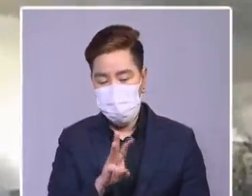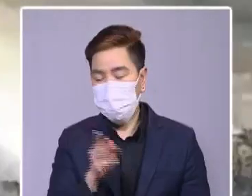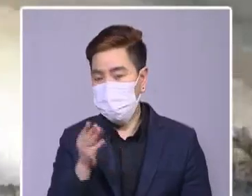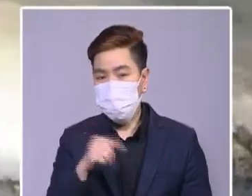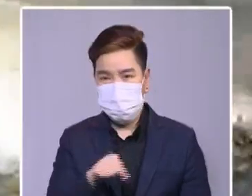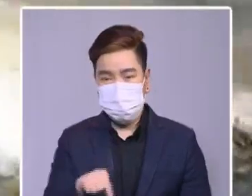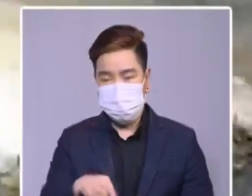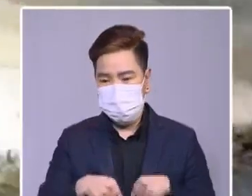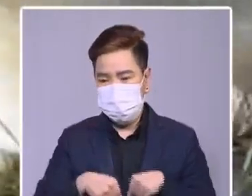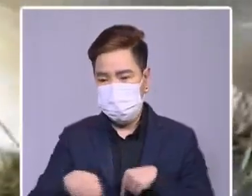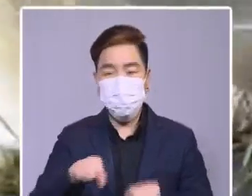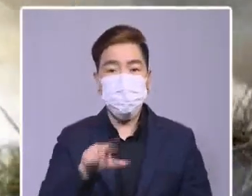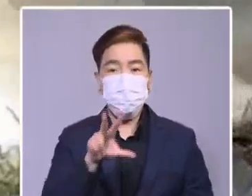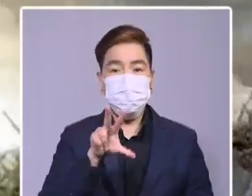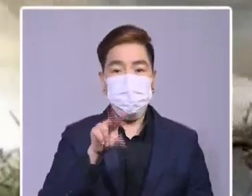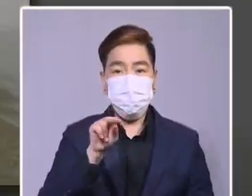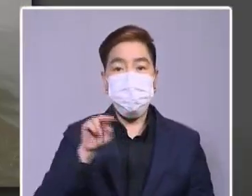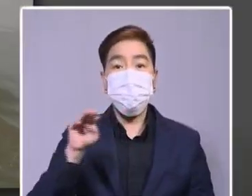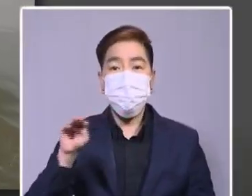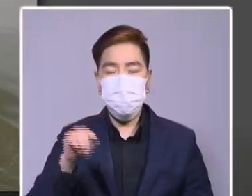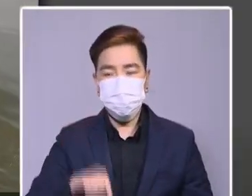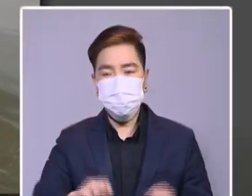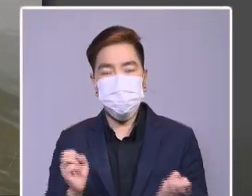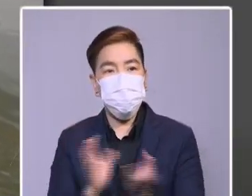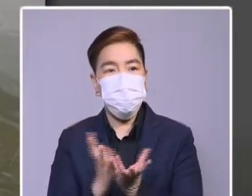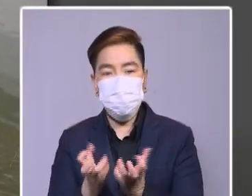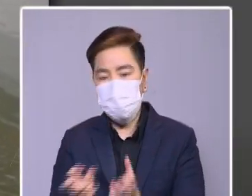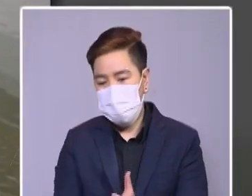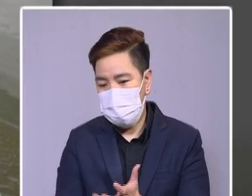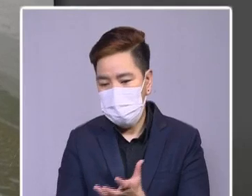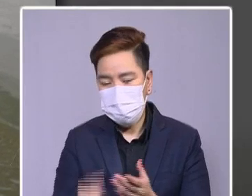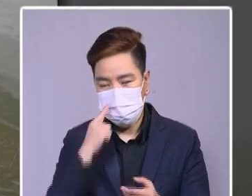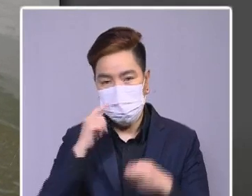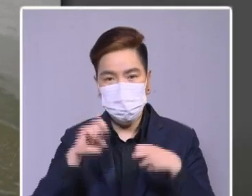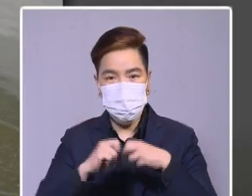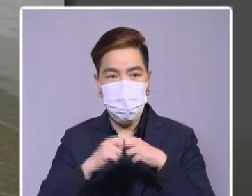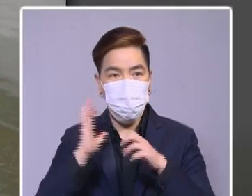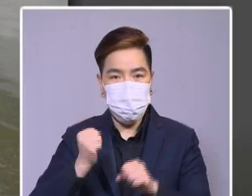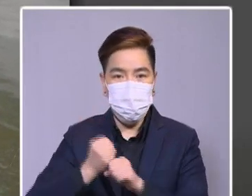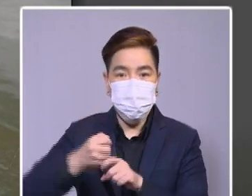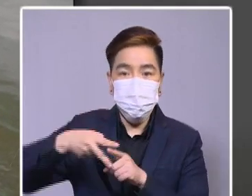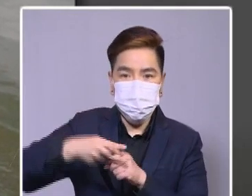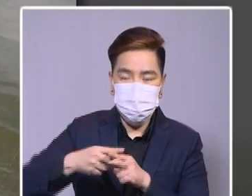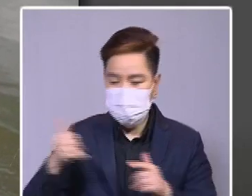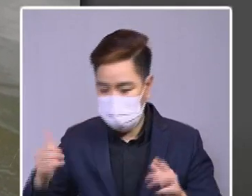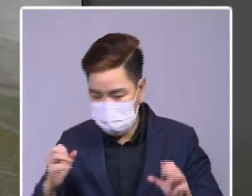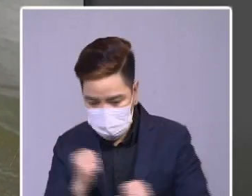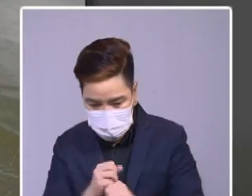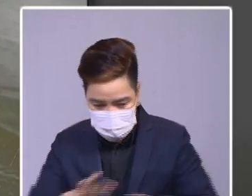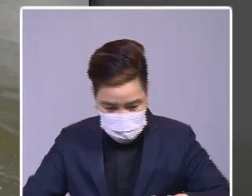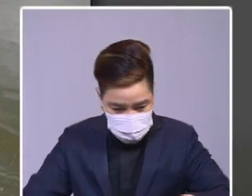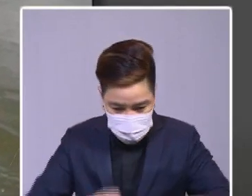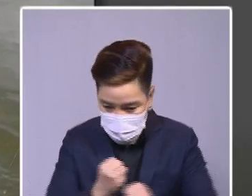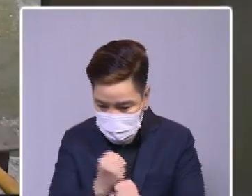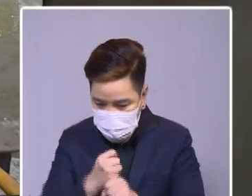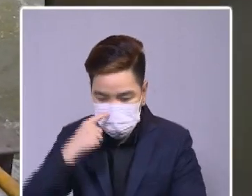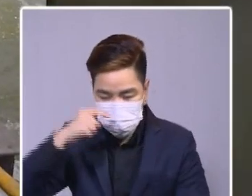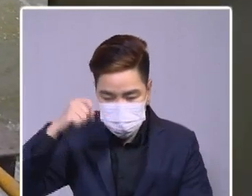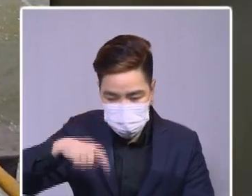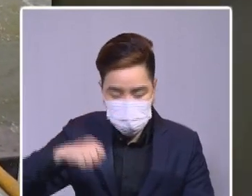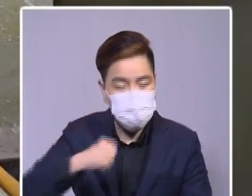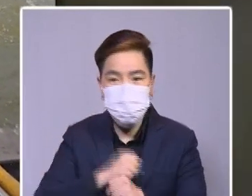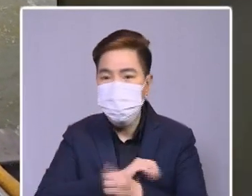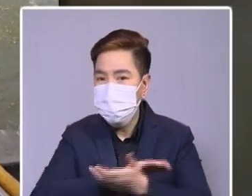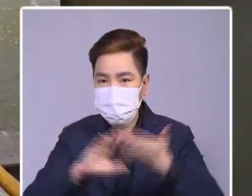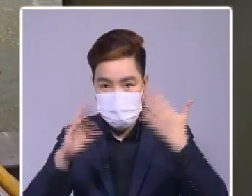ระยะทางประมาณ 30มด้วยกันล่าสุดเจ้าหน้าที่ฝ่ายการช่างโยธาก็เข้าไปดำเนินการแก้ไขซ่อมแซมเรียบ